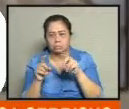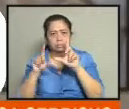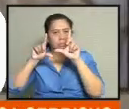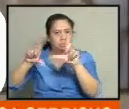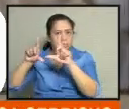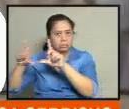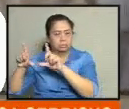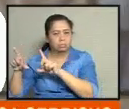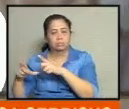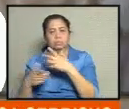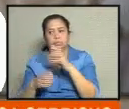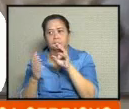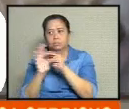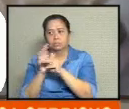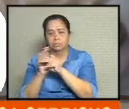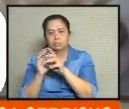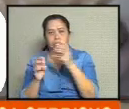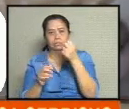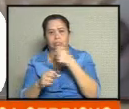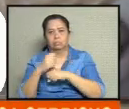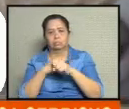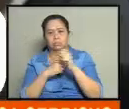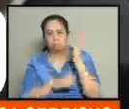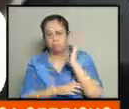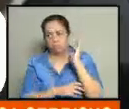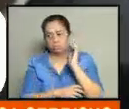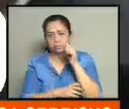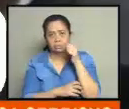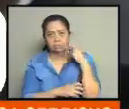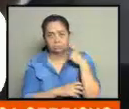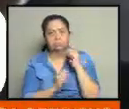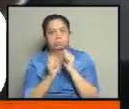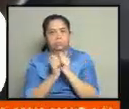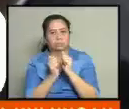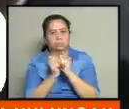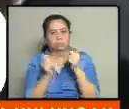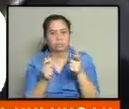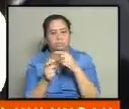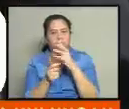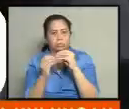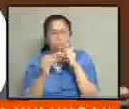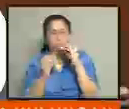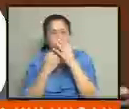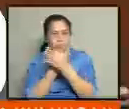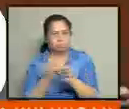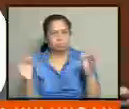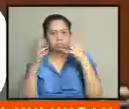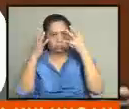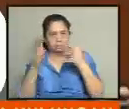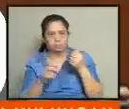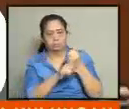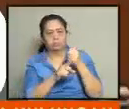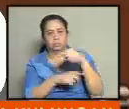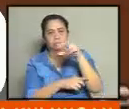naakusahan sa Maguindanao Massacre case 10 taon na ang nakararaan. Kahapon, kasama siya sa higit 50 na acquit batay sa desisyon